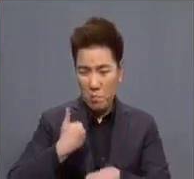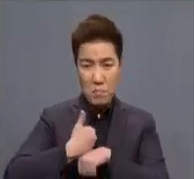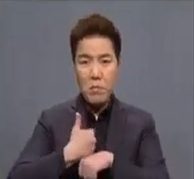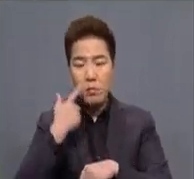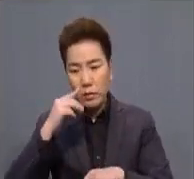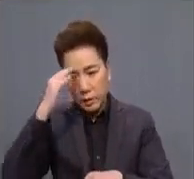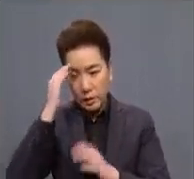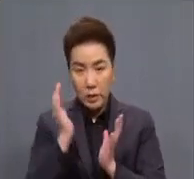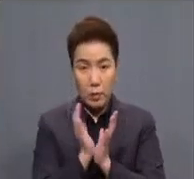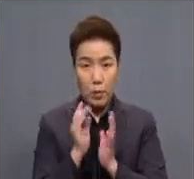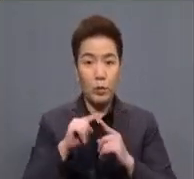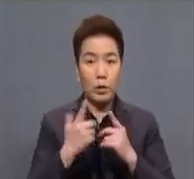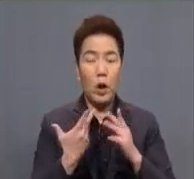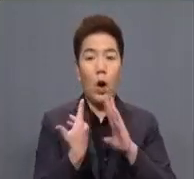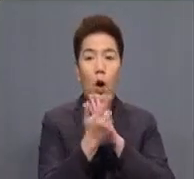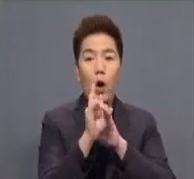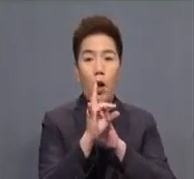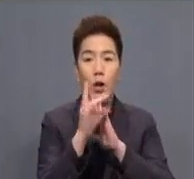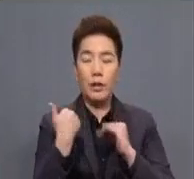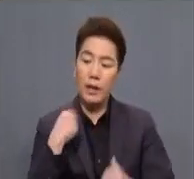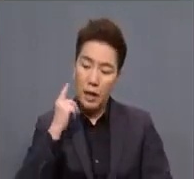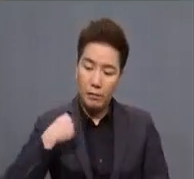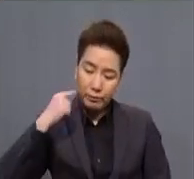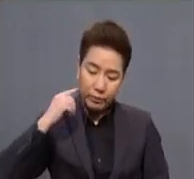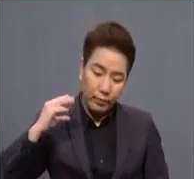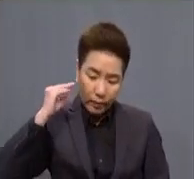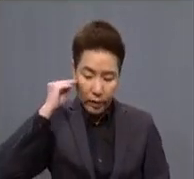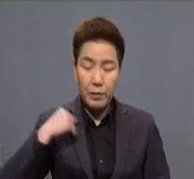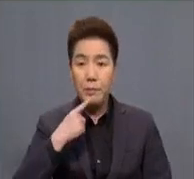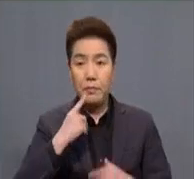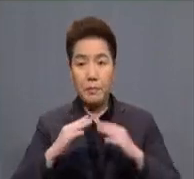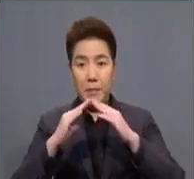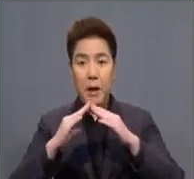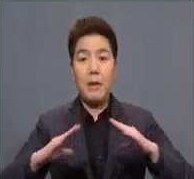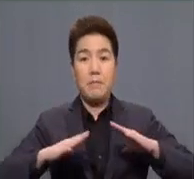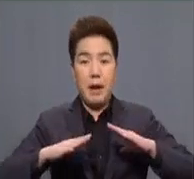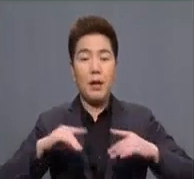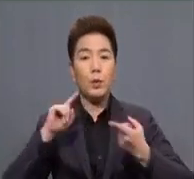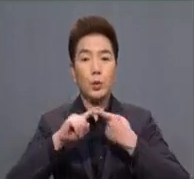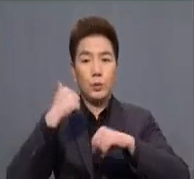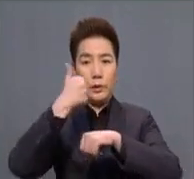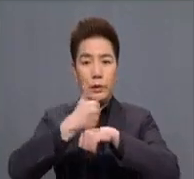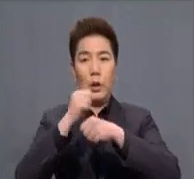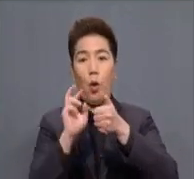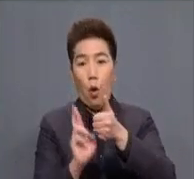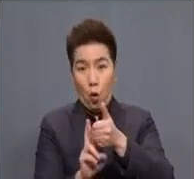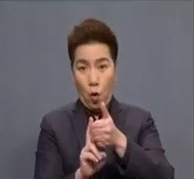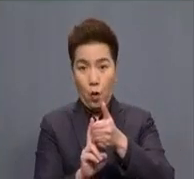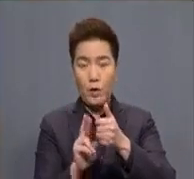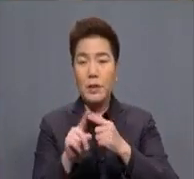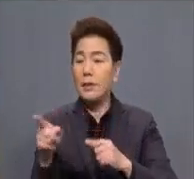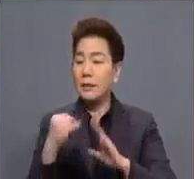จสภ.โพนทองจังหวัดร้อยเอ็ดนะครับได้รับแจ้งว่าบ้านพักของท่านรองผู้ว่าราชการจังหวัดร้อยเอ็ดบ้านคุณรัช